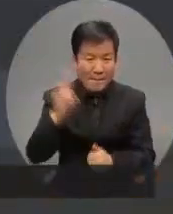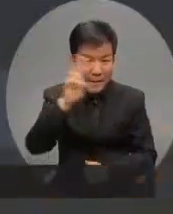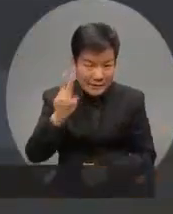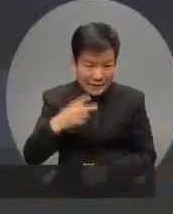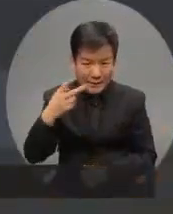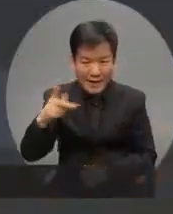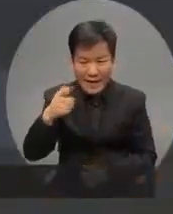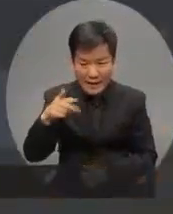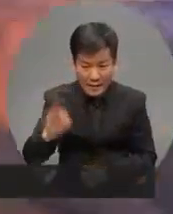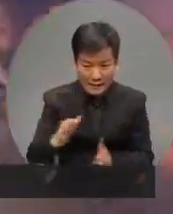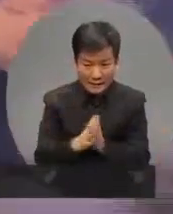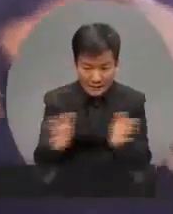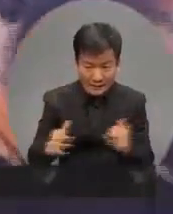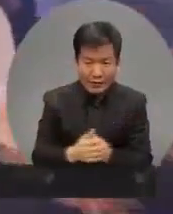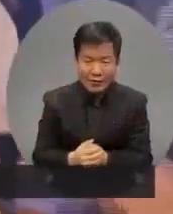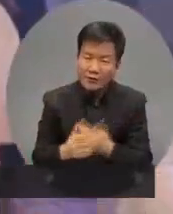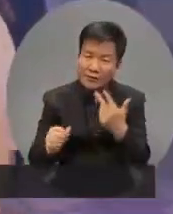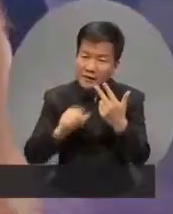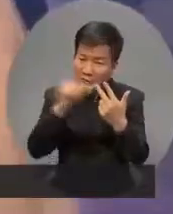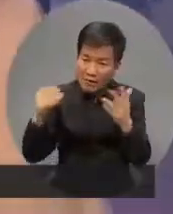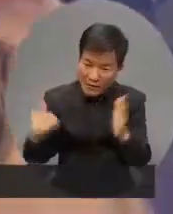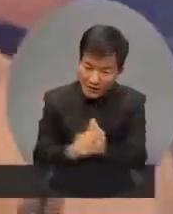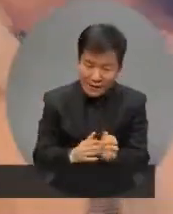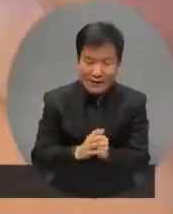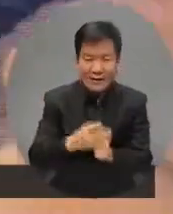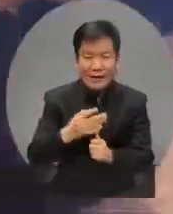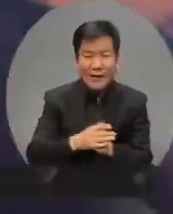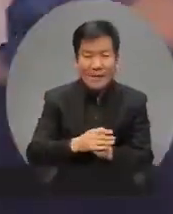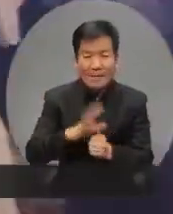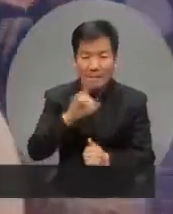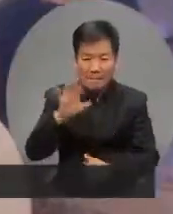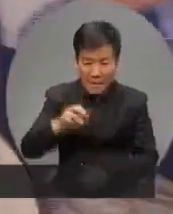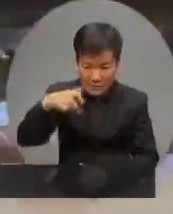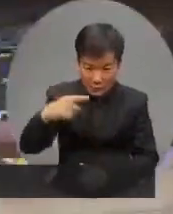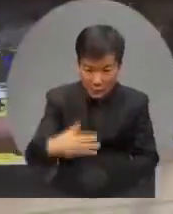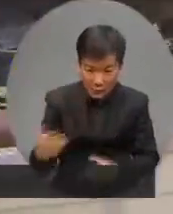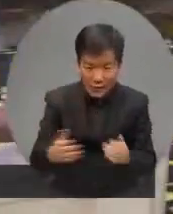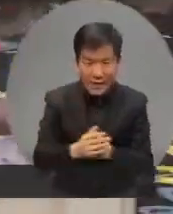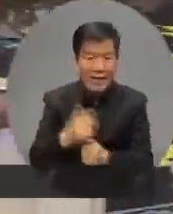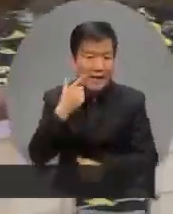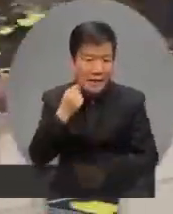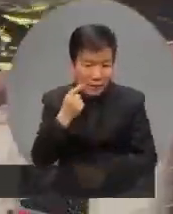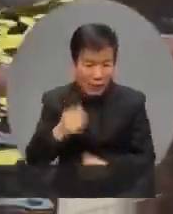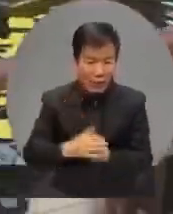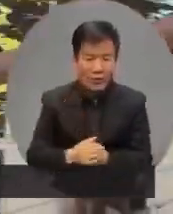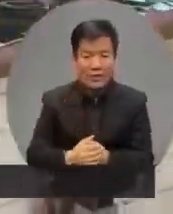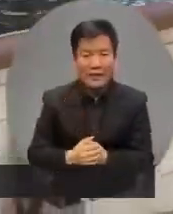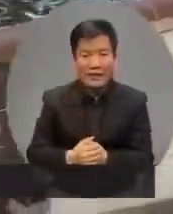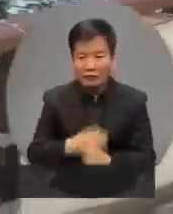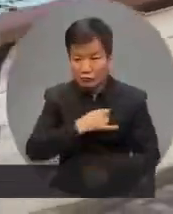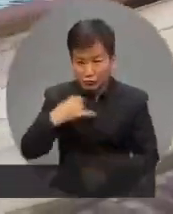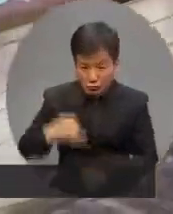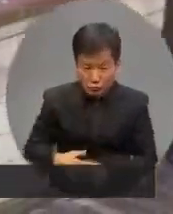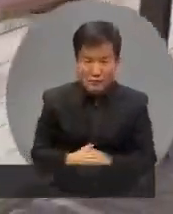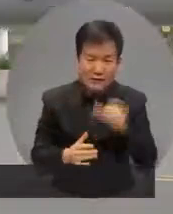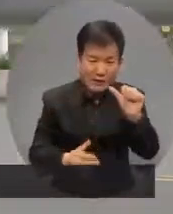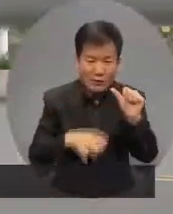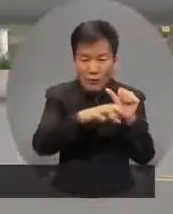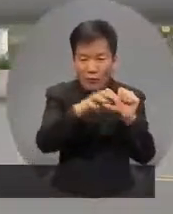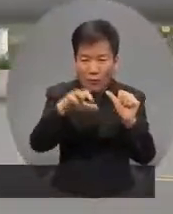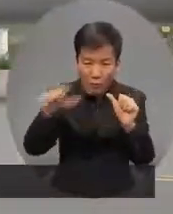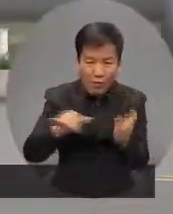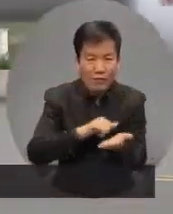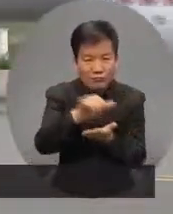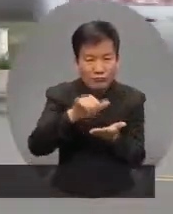시작으로 7월까지 태국 방콕과 일본 오사카, 베트남 야짱과 중국 옌지 등 5개 노선을